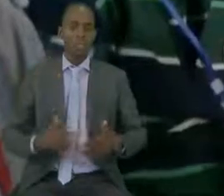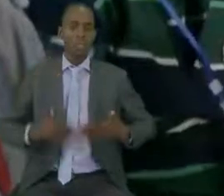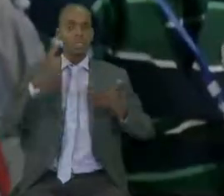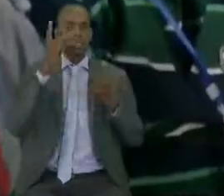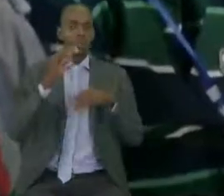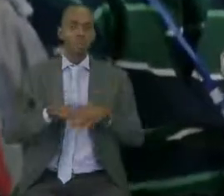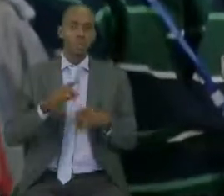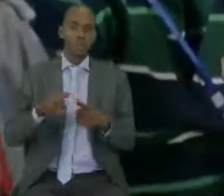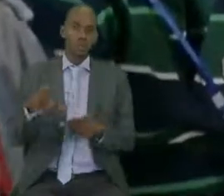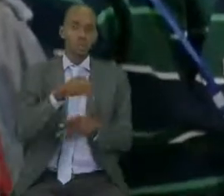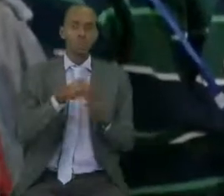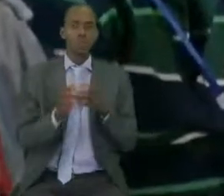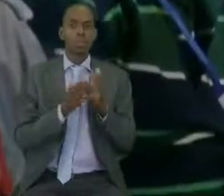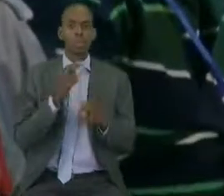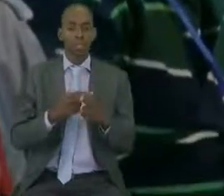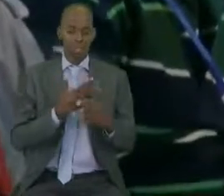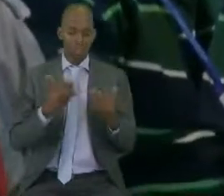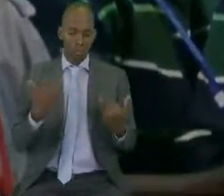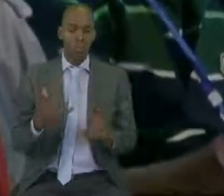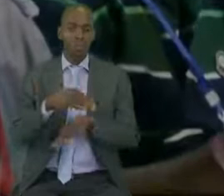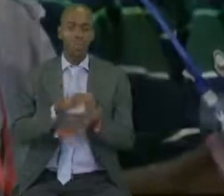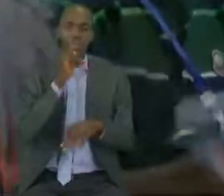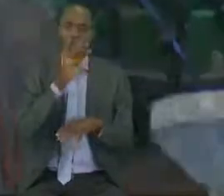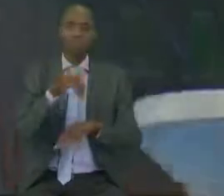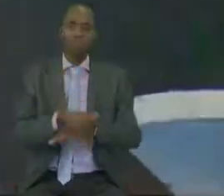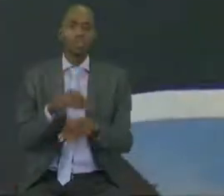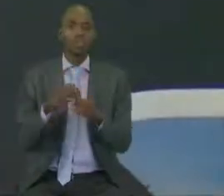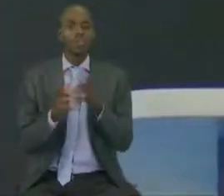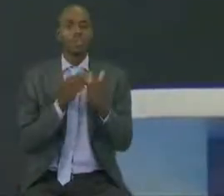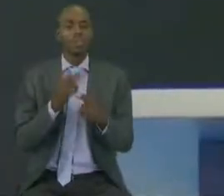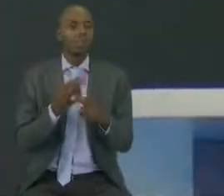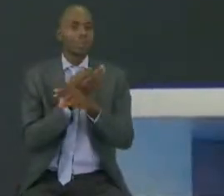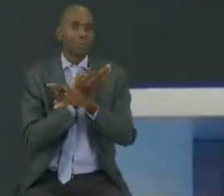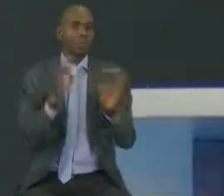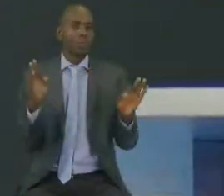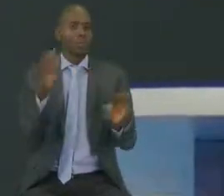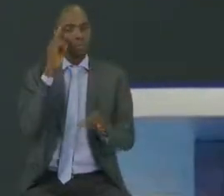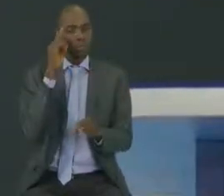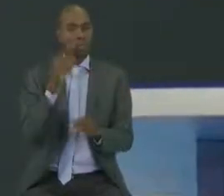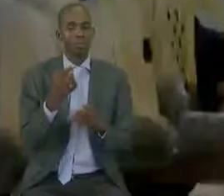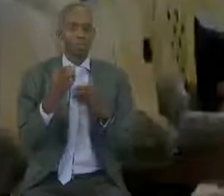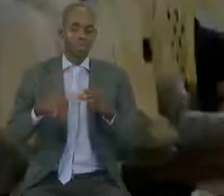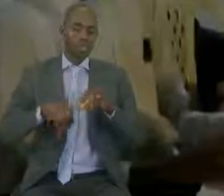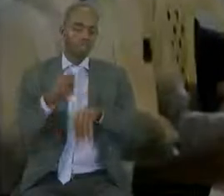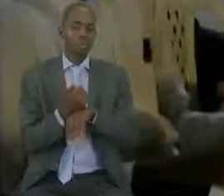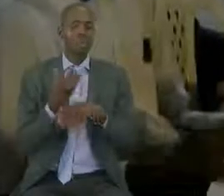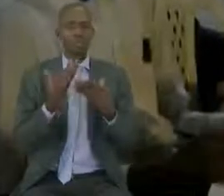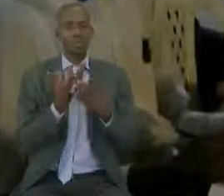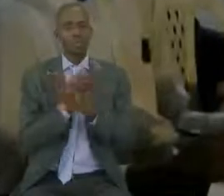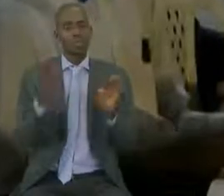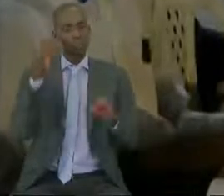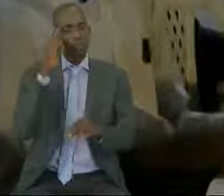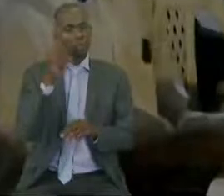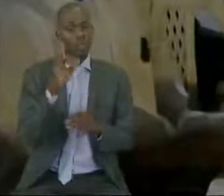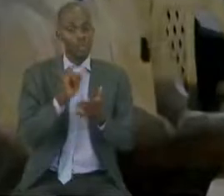toi. Et ce soir, c'est ta soirée. Libération. Libération réglée.